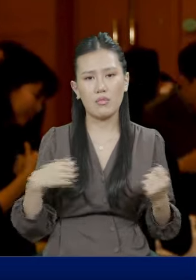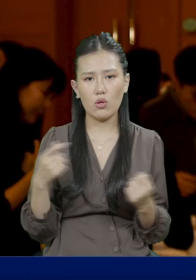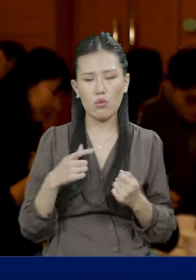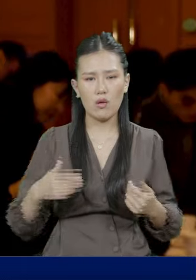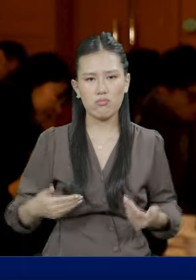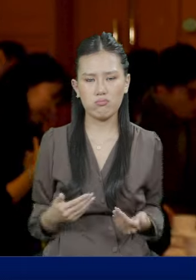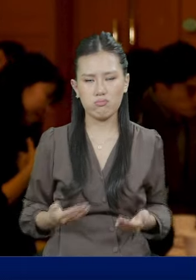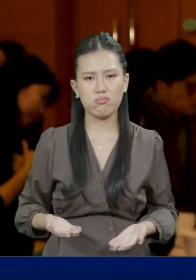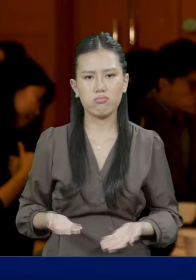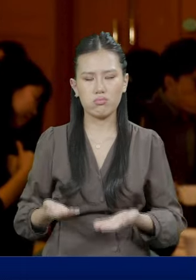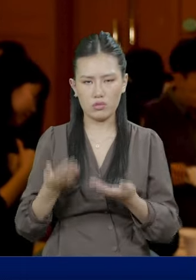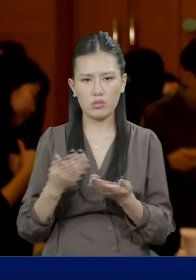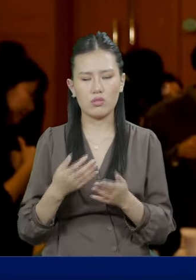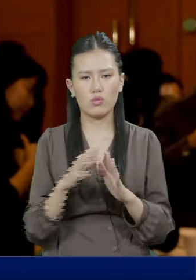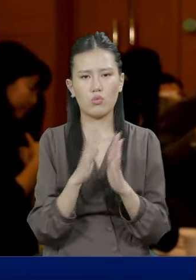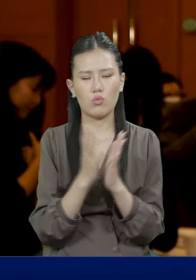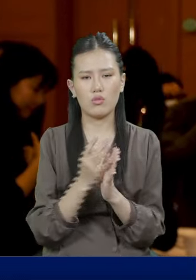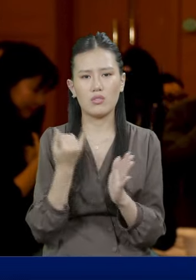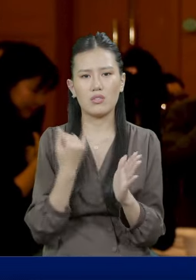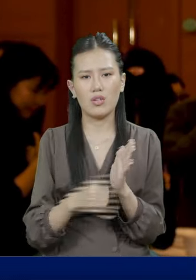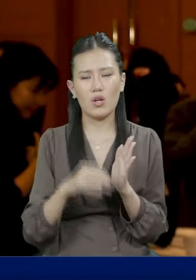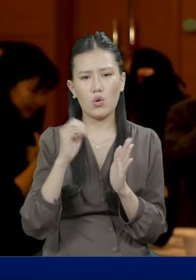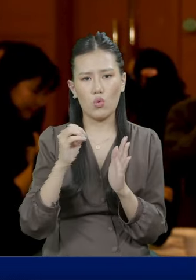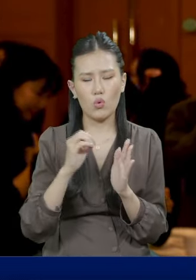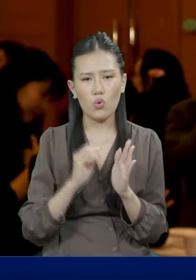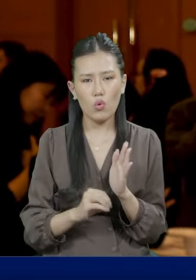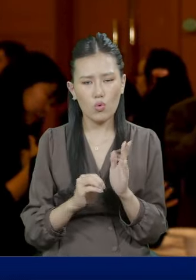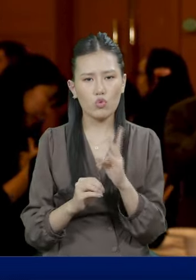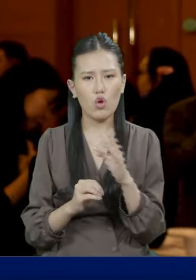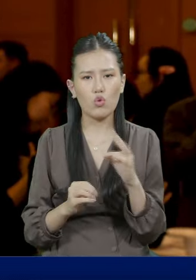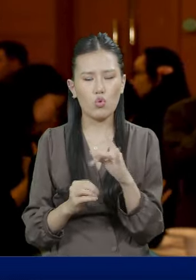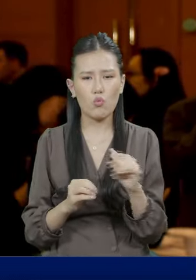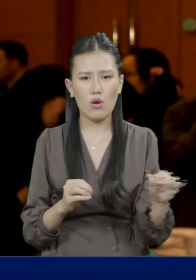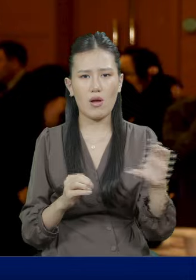нийт орлогынхоо 60% ноолоороос бүрдүүлдэг их судалгаач байдаг.